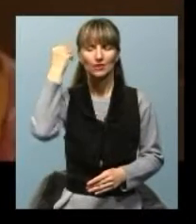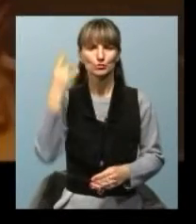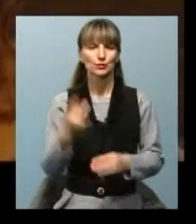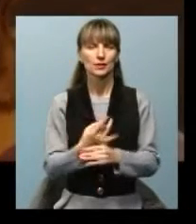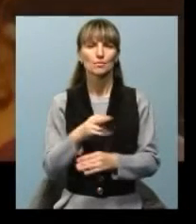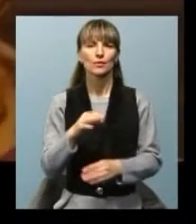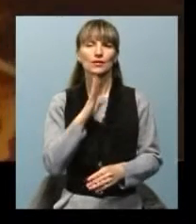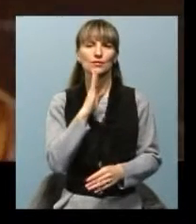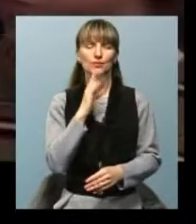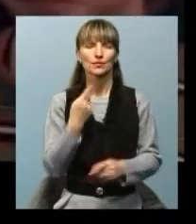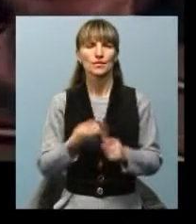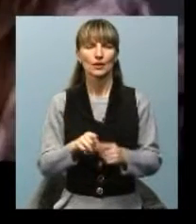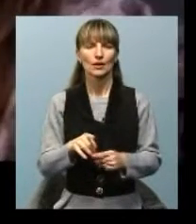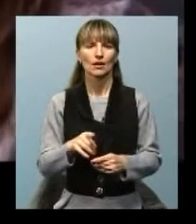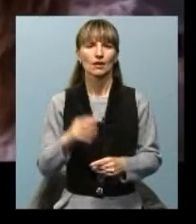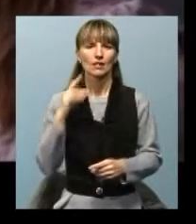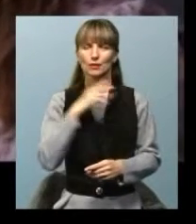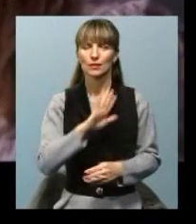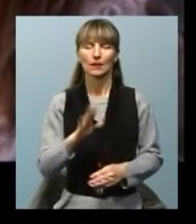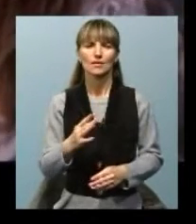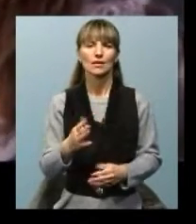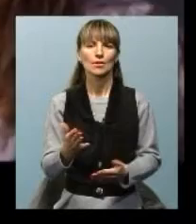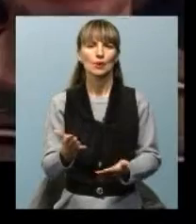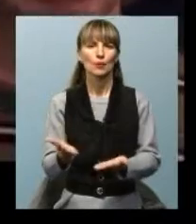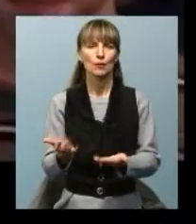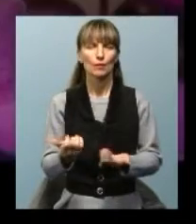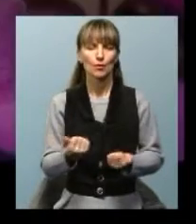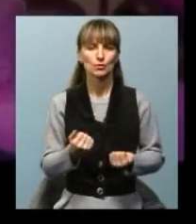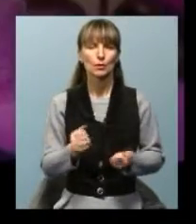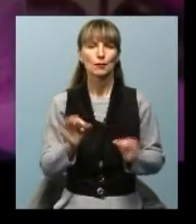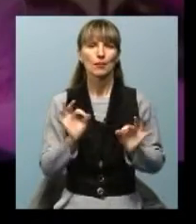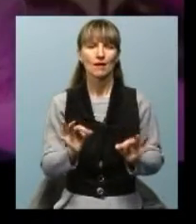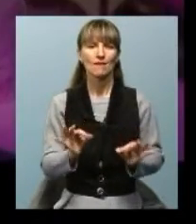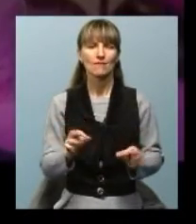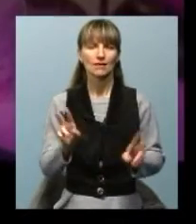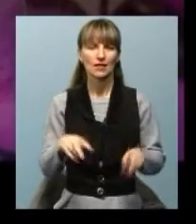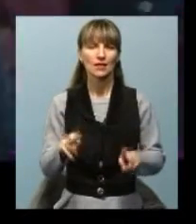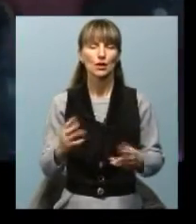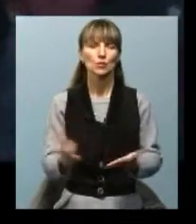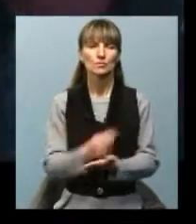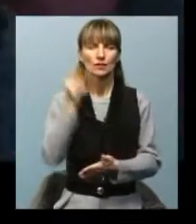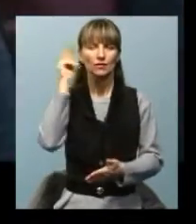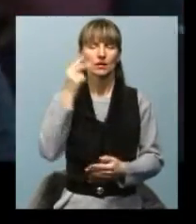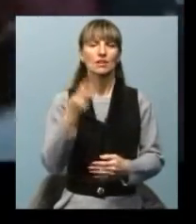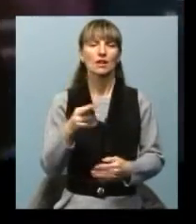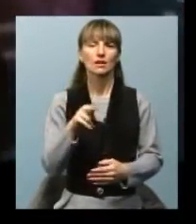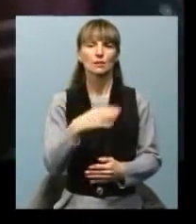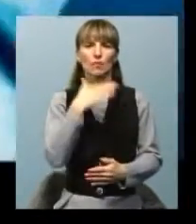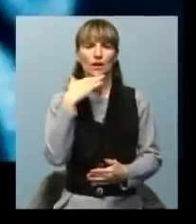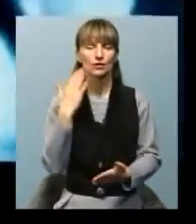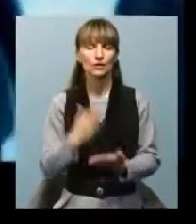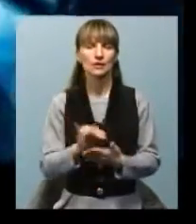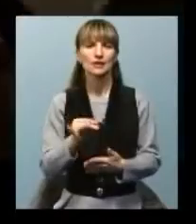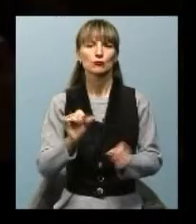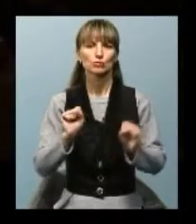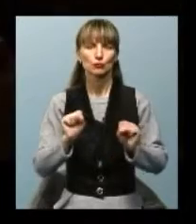дівчинку виявляється хибним. Дійсно, дотримання формальних правил і успіхів в навчанні для неї багато означають. Але